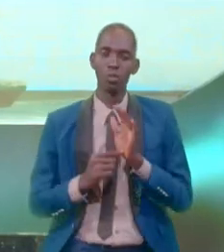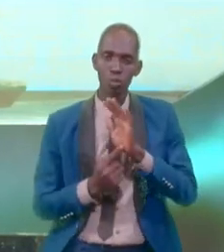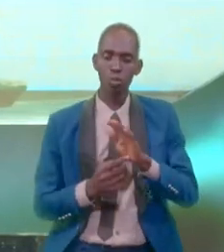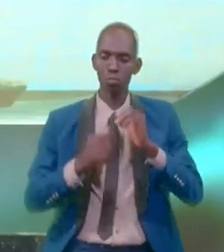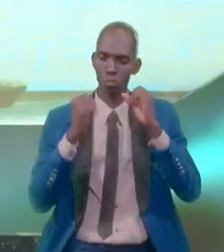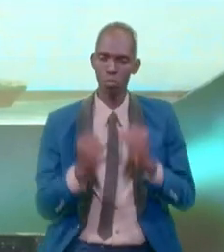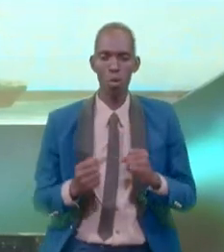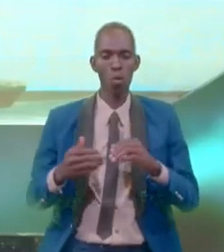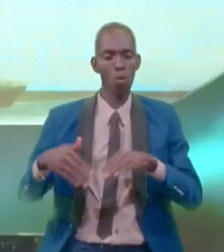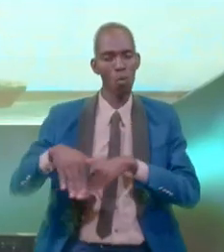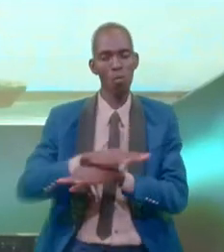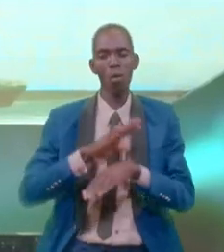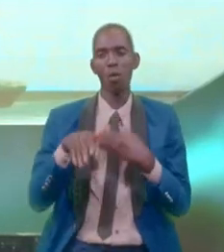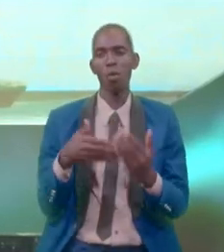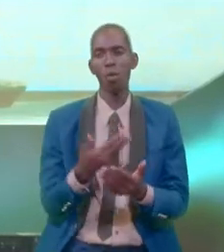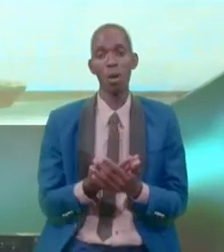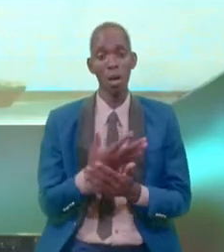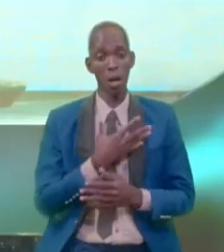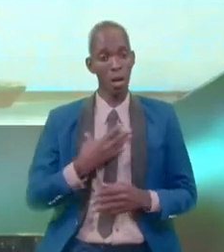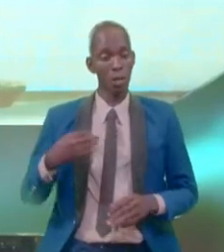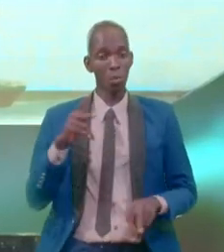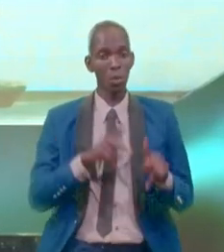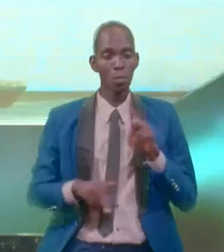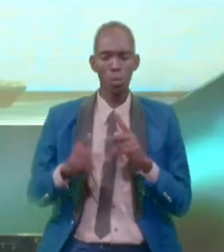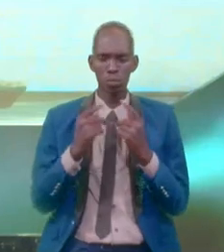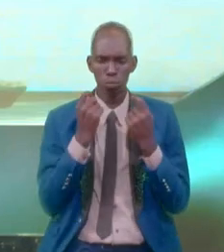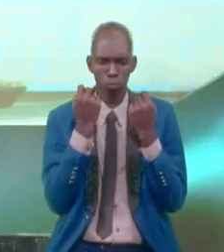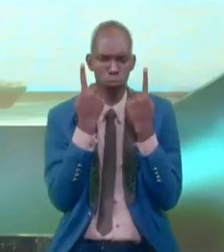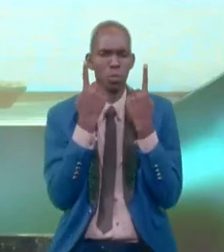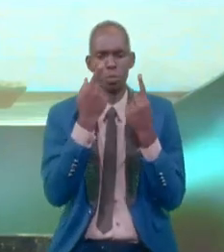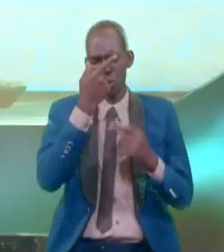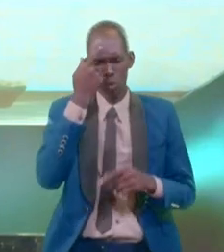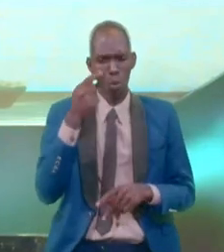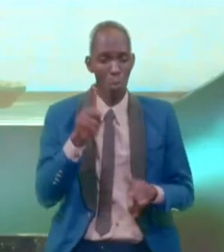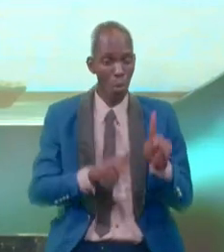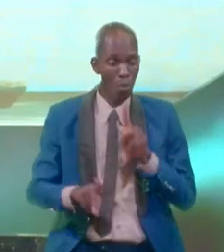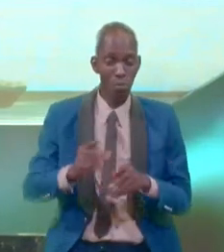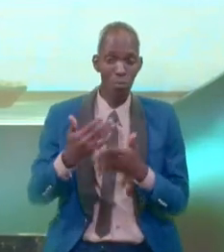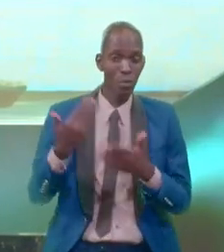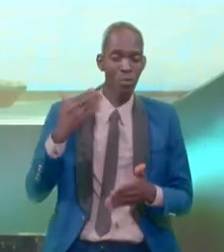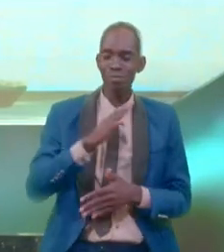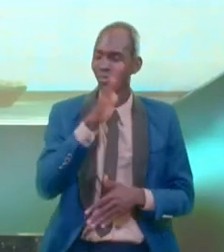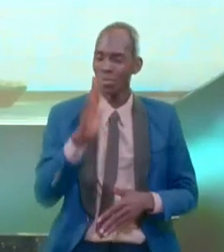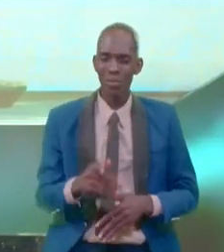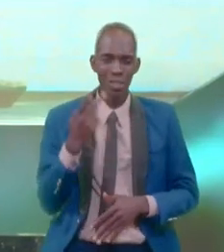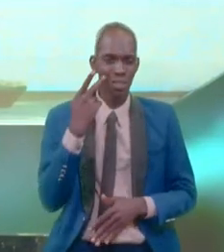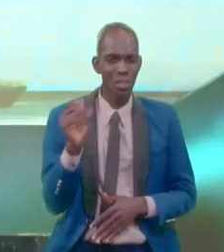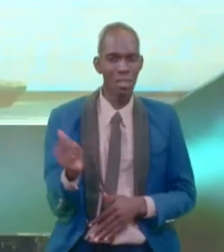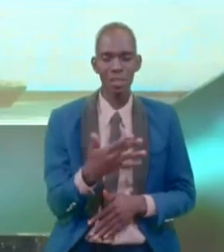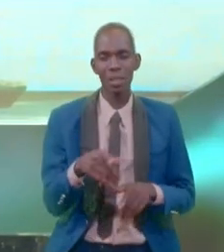les gens s'étonnaient parce qu'ils n'avaient rien lu de pareil, ils n'avaient rien vu de